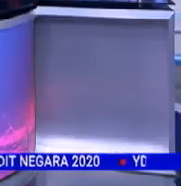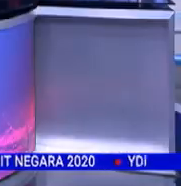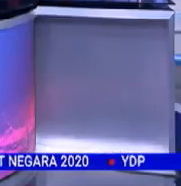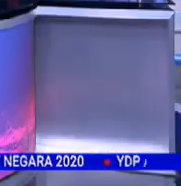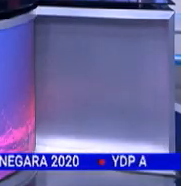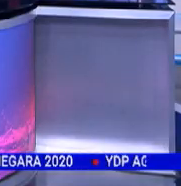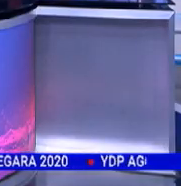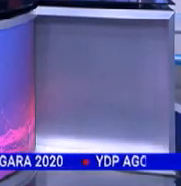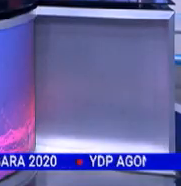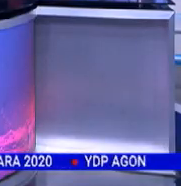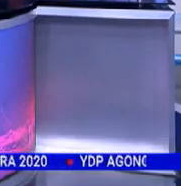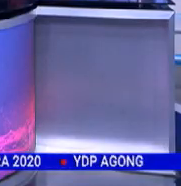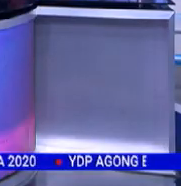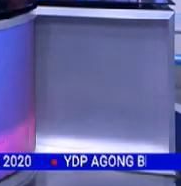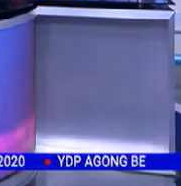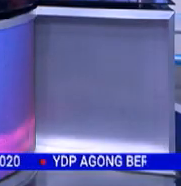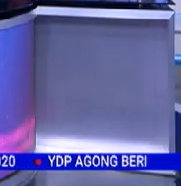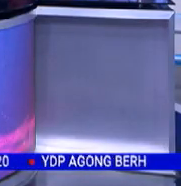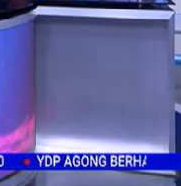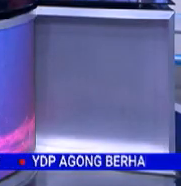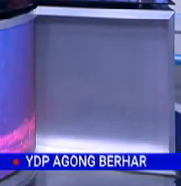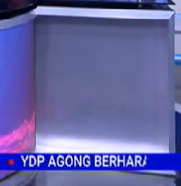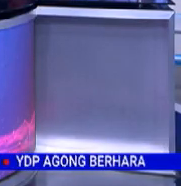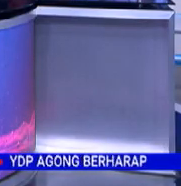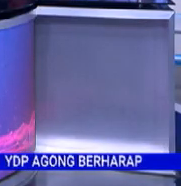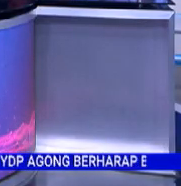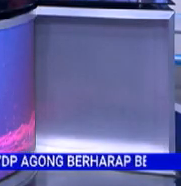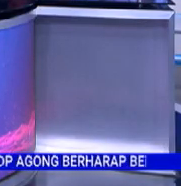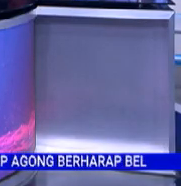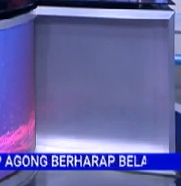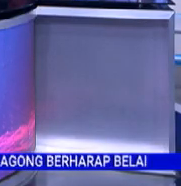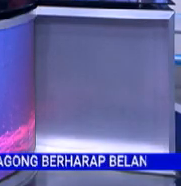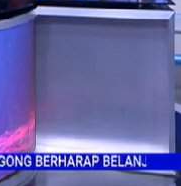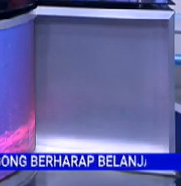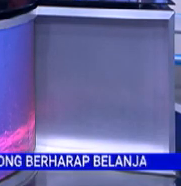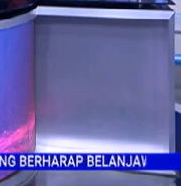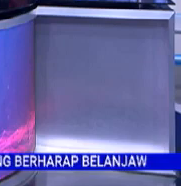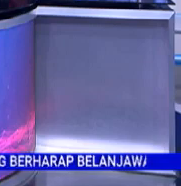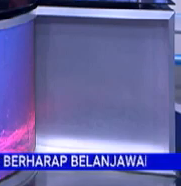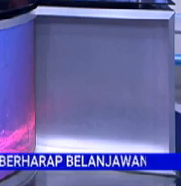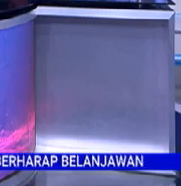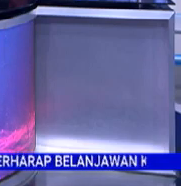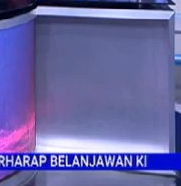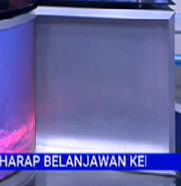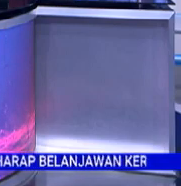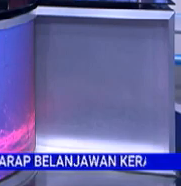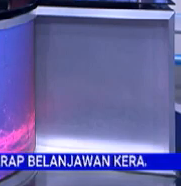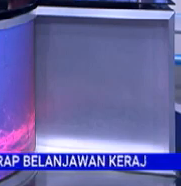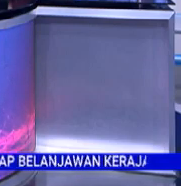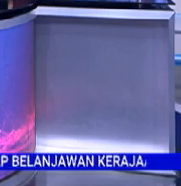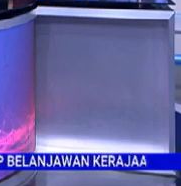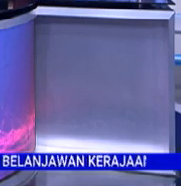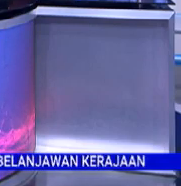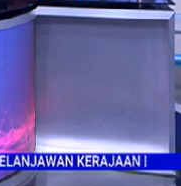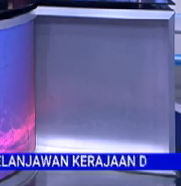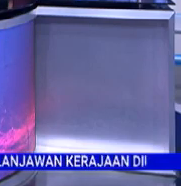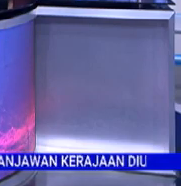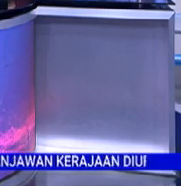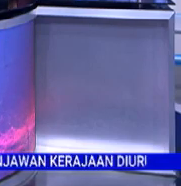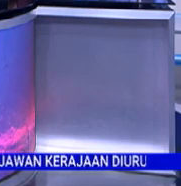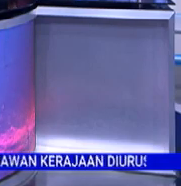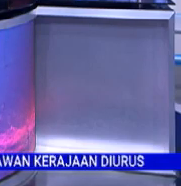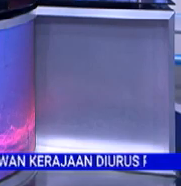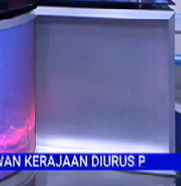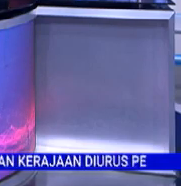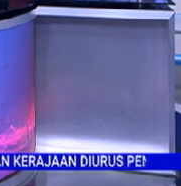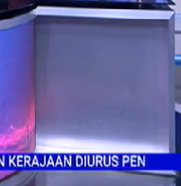Ya, paparan hashtag itu menutup berita perdana edisi Sabtu 13 November. Terus amal kawalan kendiri, lindung diri, lindung semua